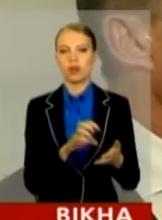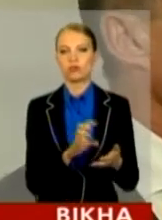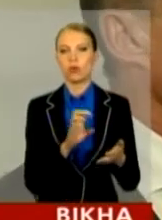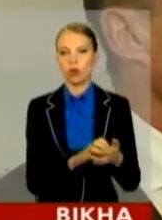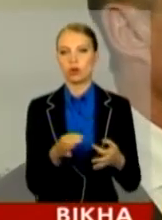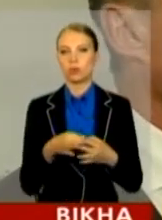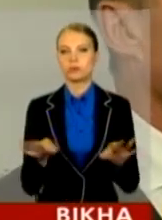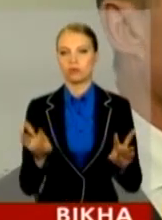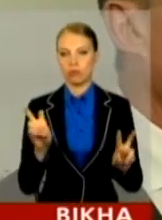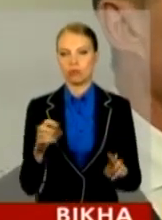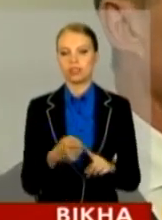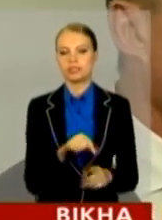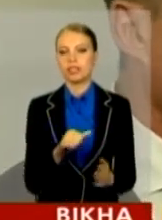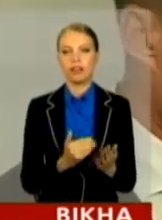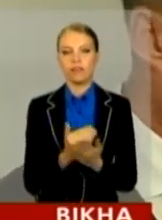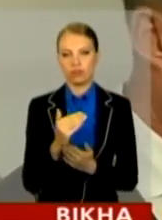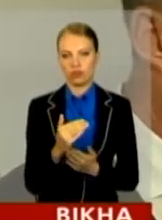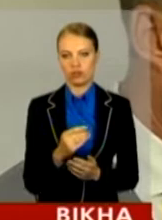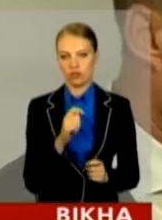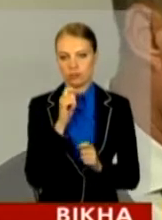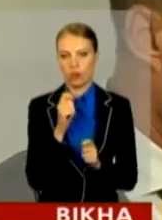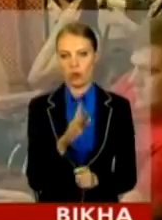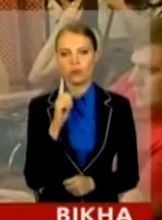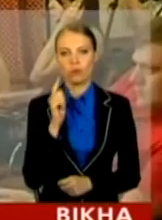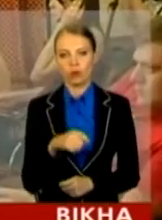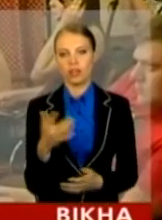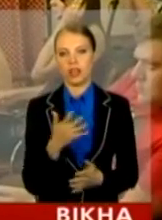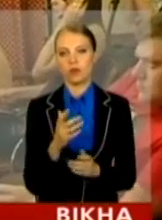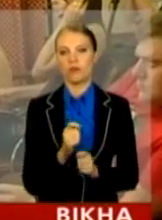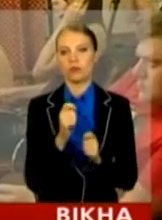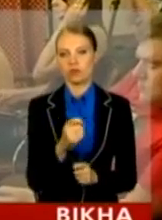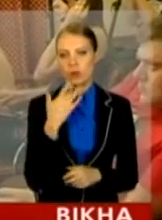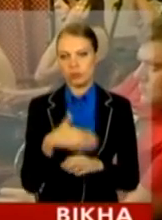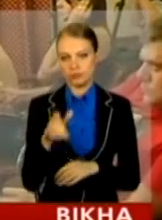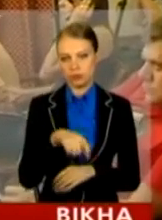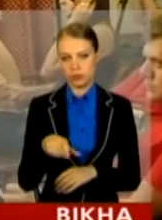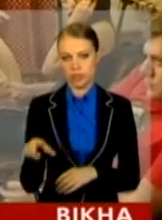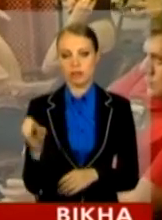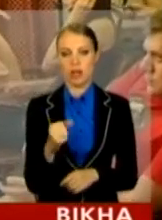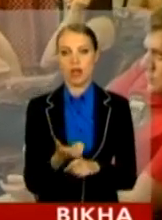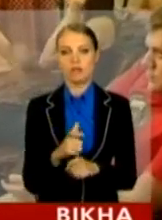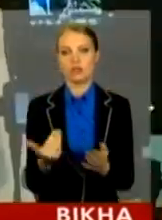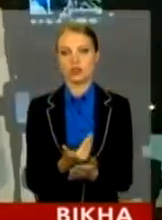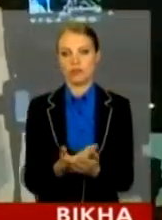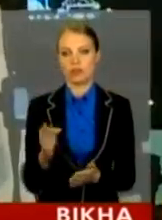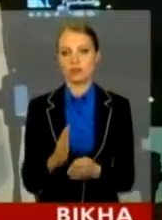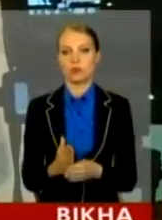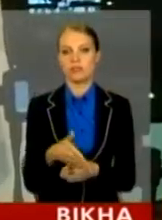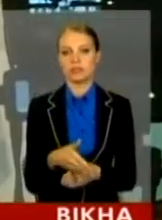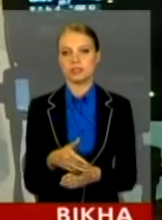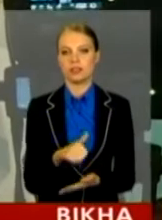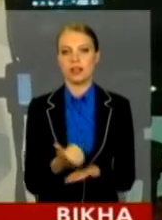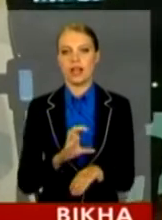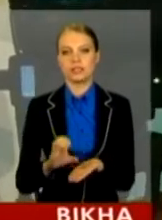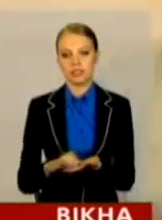орденом свободи. Це найвища нагорода в Україні, яку вручають іноземцям. Ну і більше новин про візит